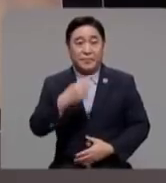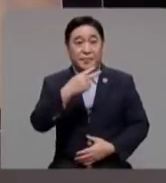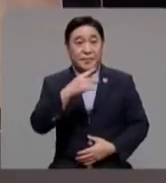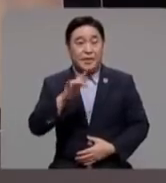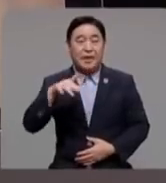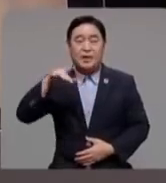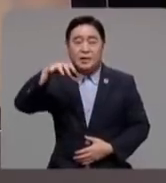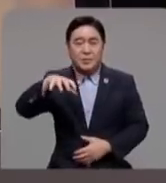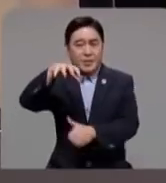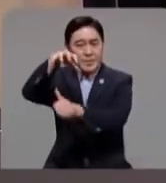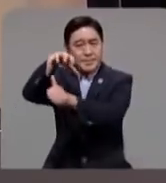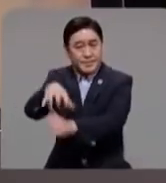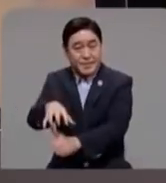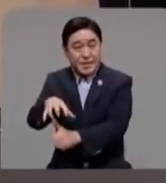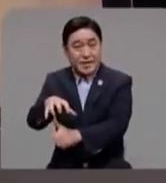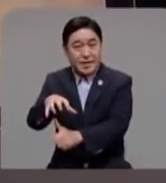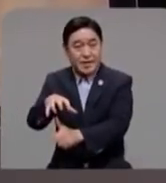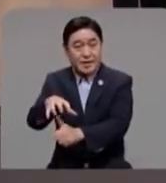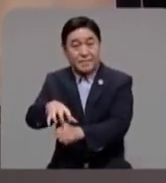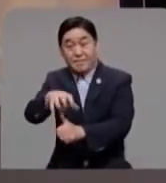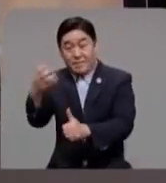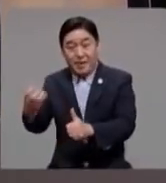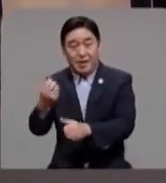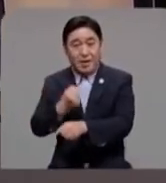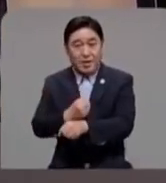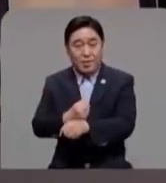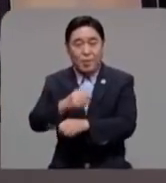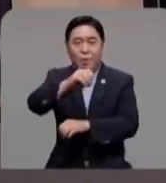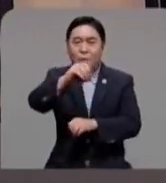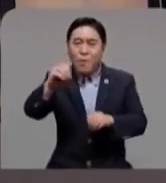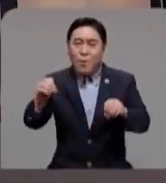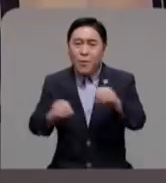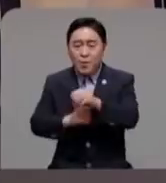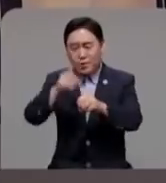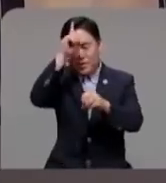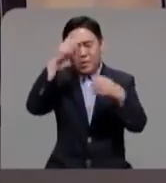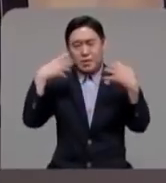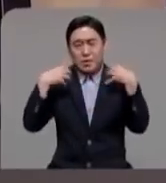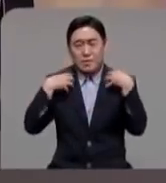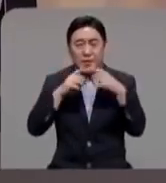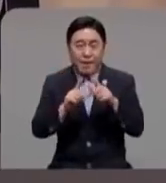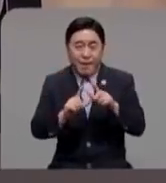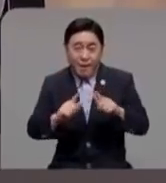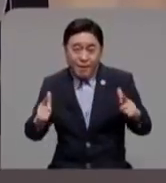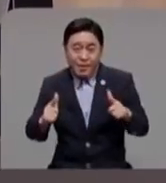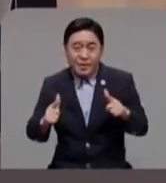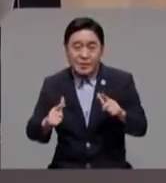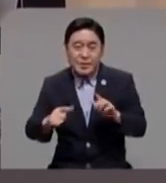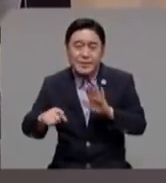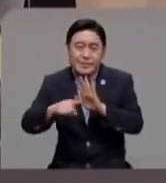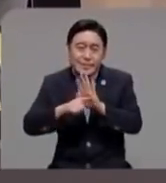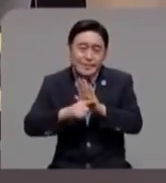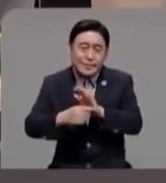대장동의 올가미에서 풀려나고 오히려 정권이 온갖